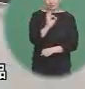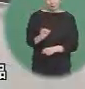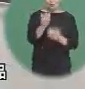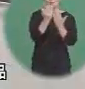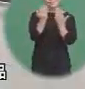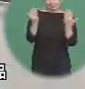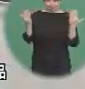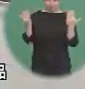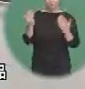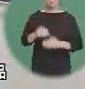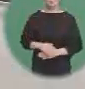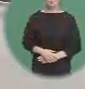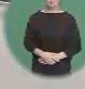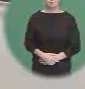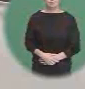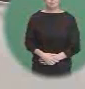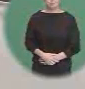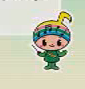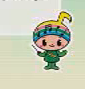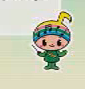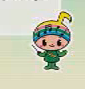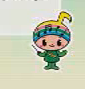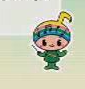が展示されました。